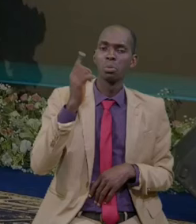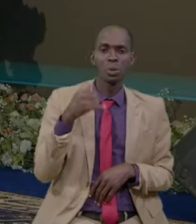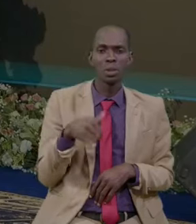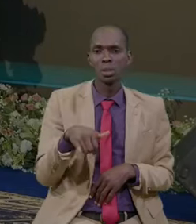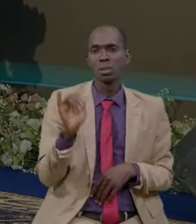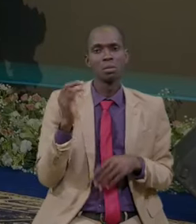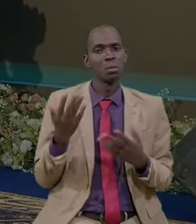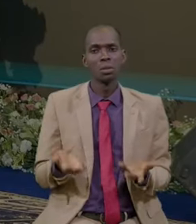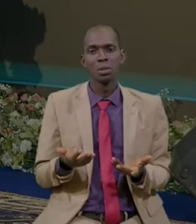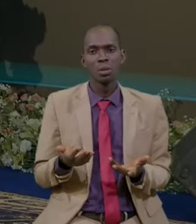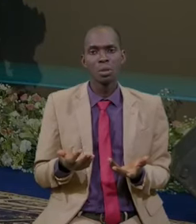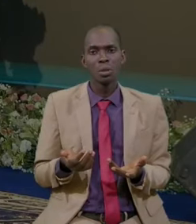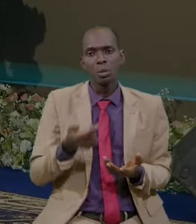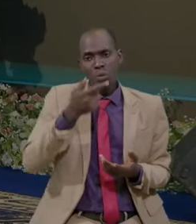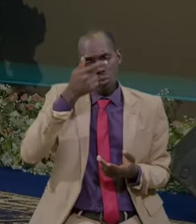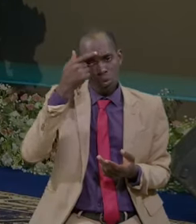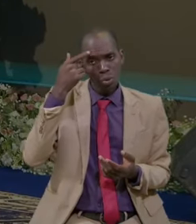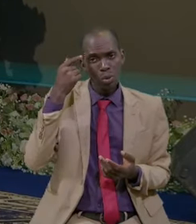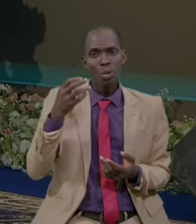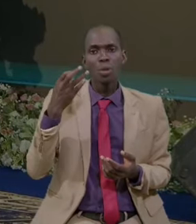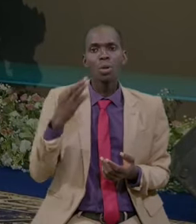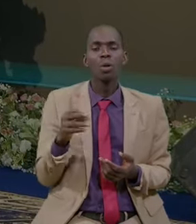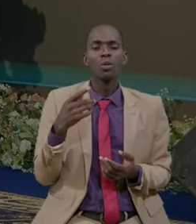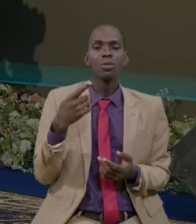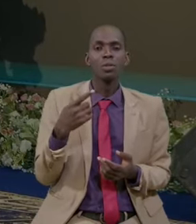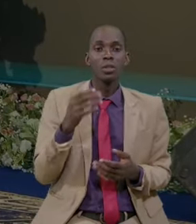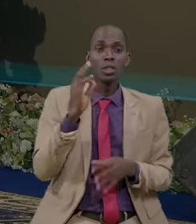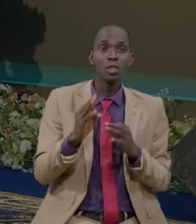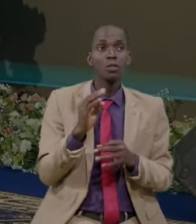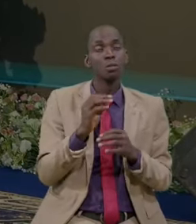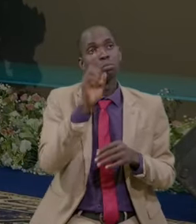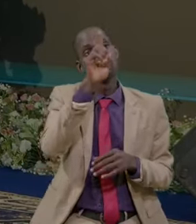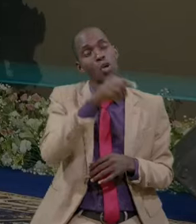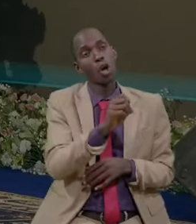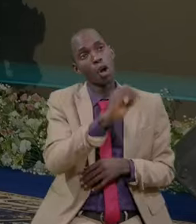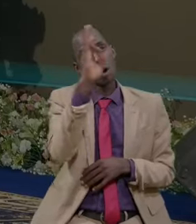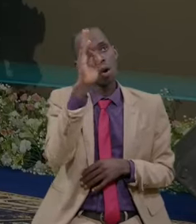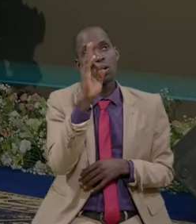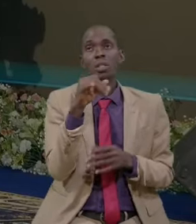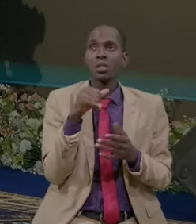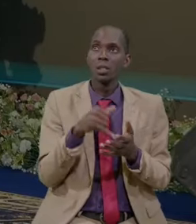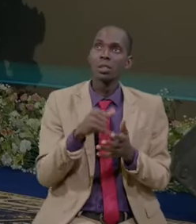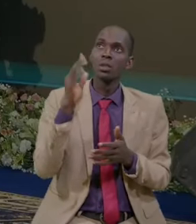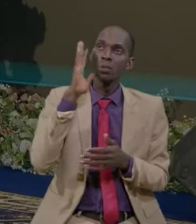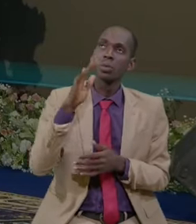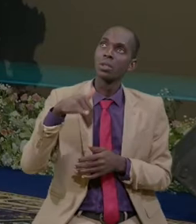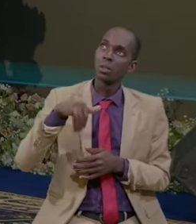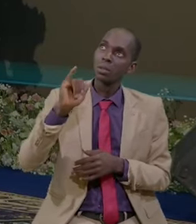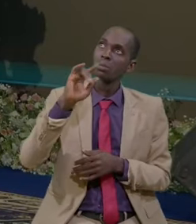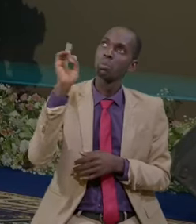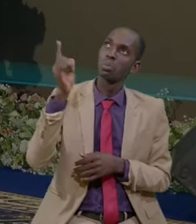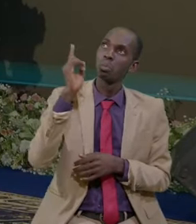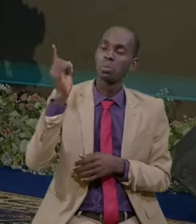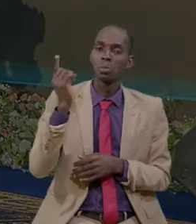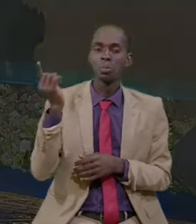courant électrique à cause du mouvement qu'il avait déjà tout le temps que l'électricité était connectée. Il y